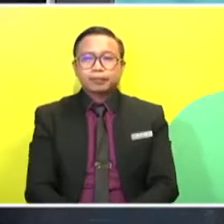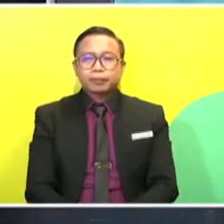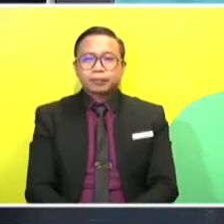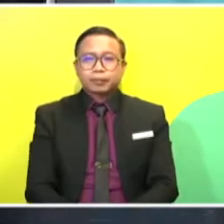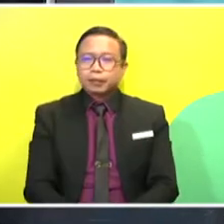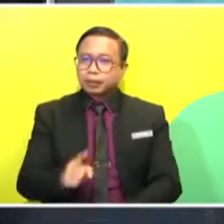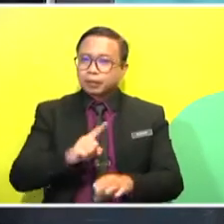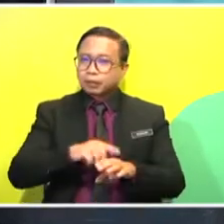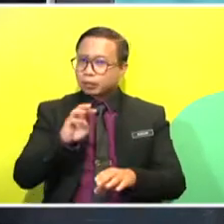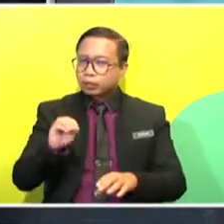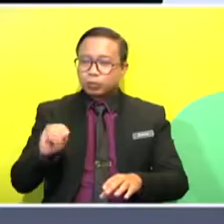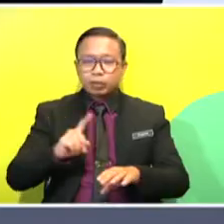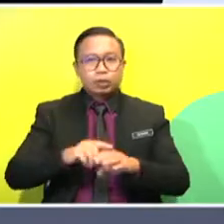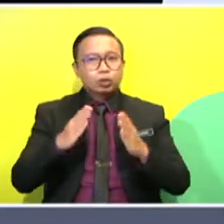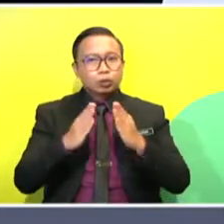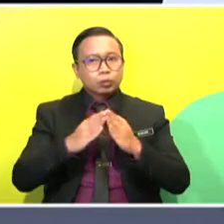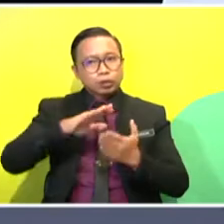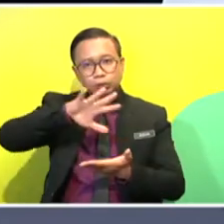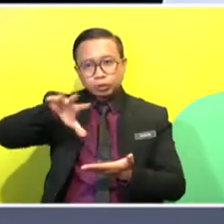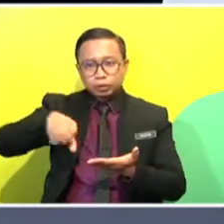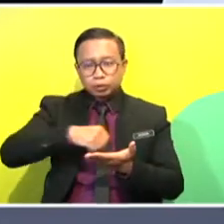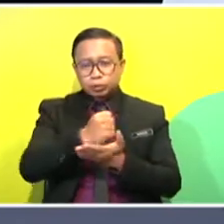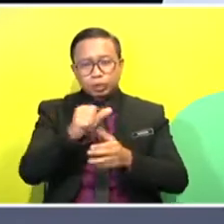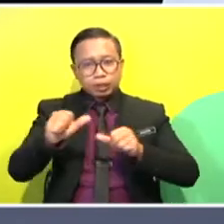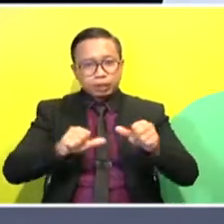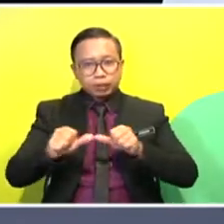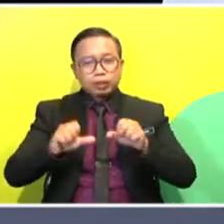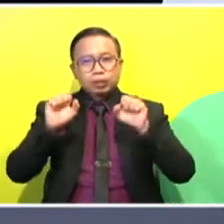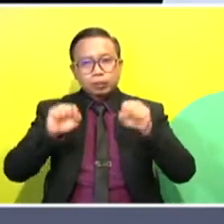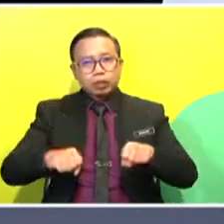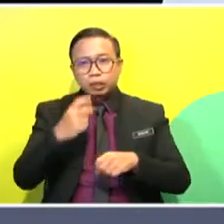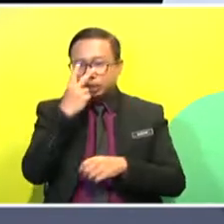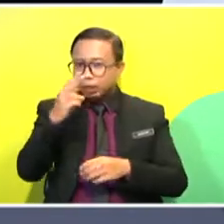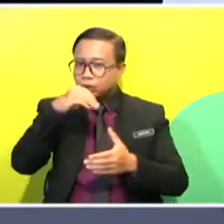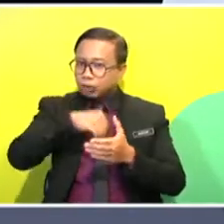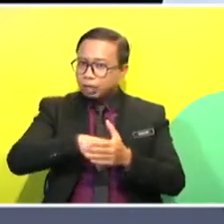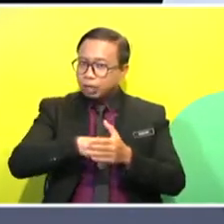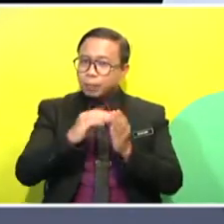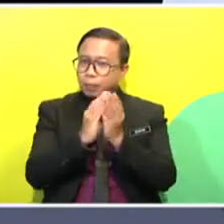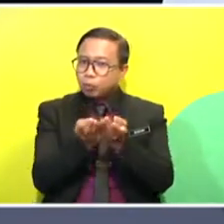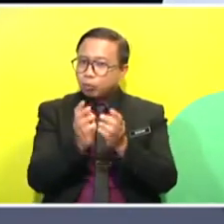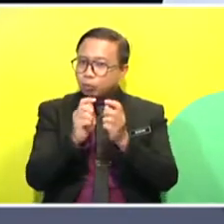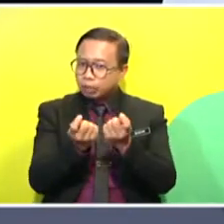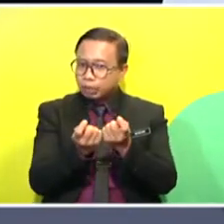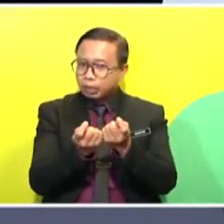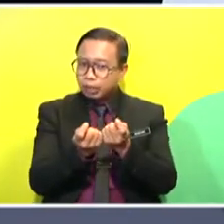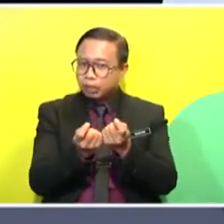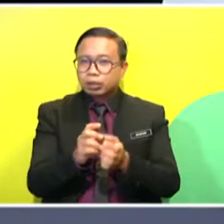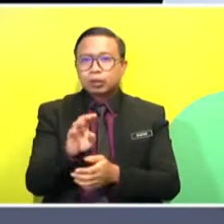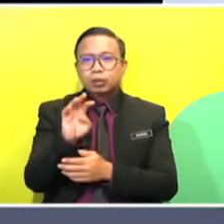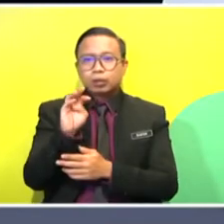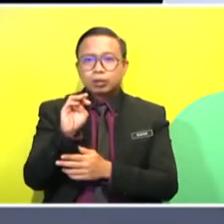Pada murid-murid di rumah, semua aktiviti ini boleh kita tengok dalam buku teks. Boleh buka muka surat